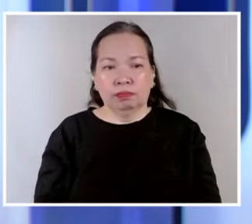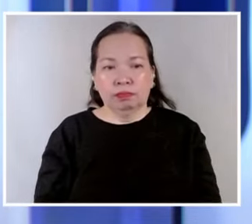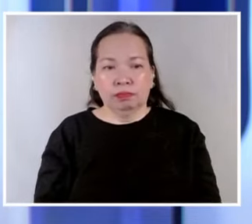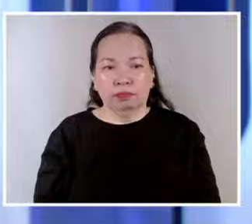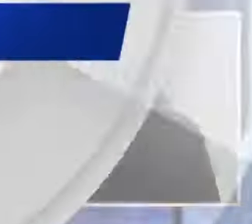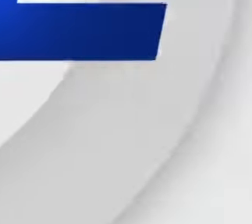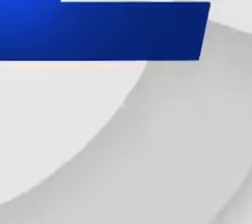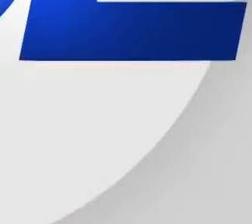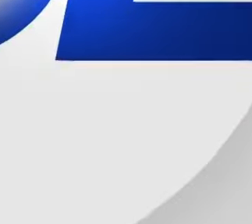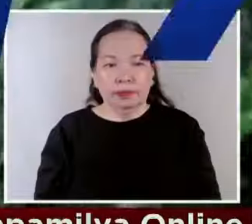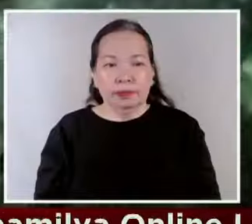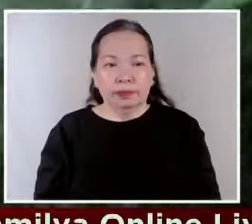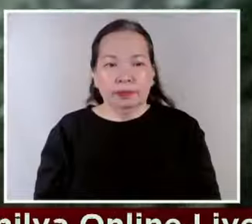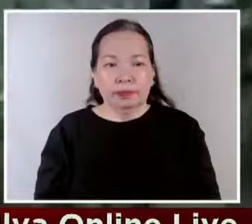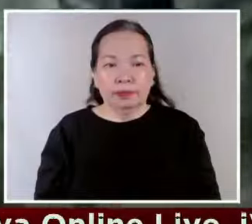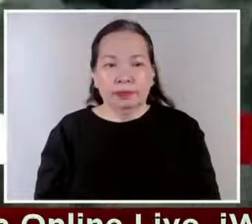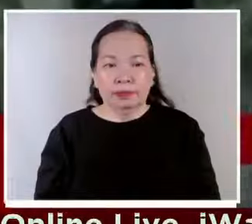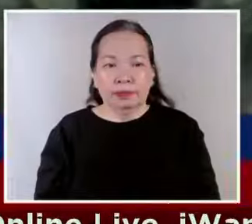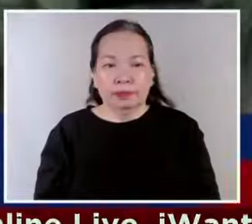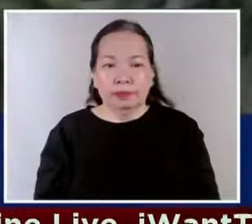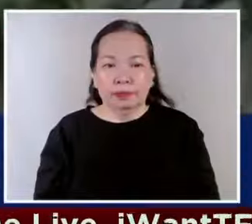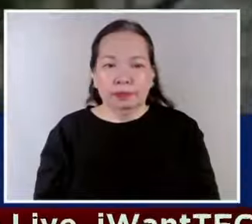Espinosa.